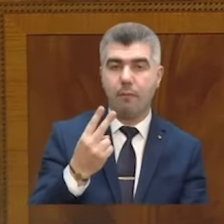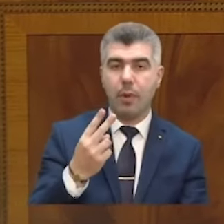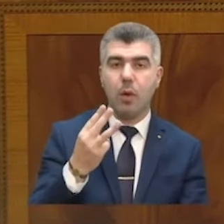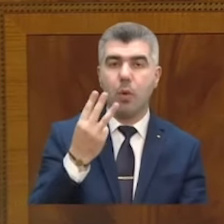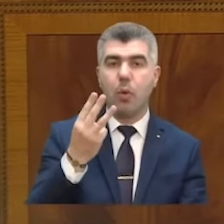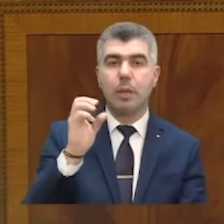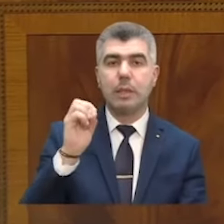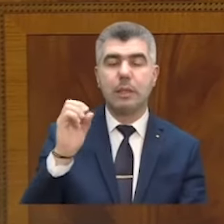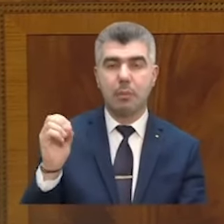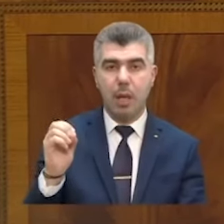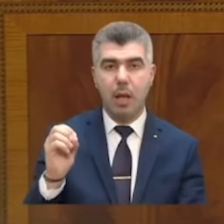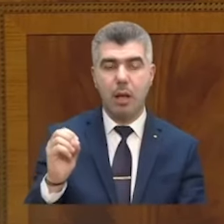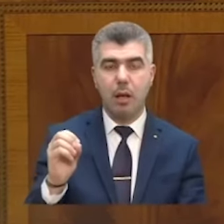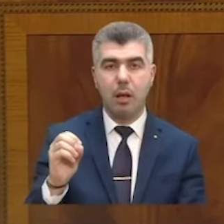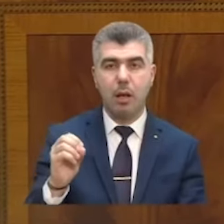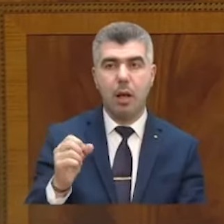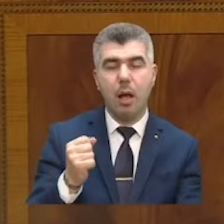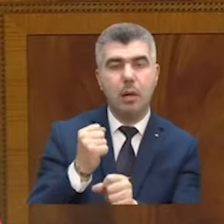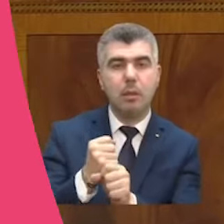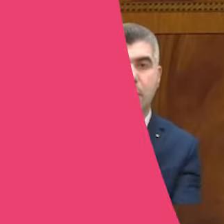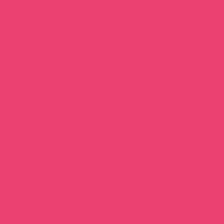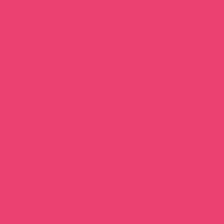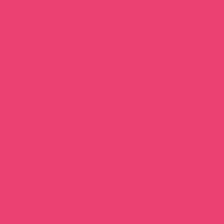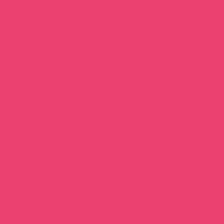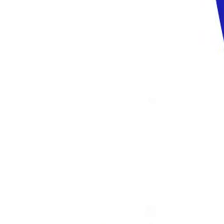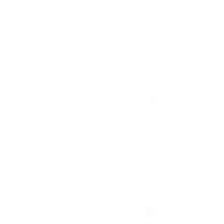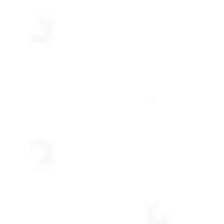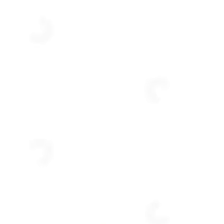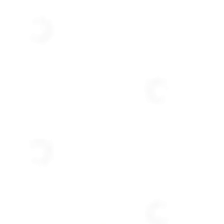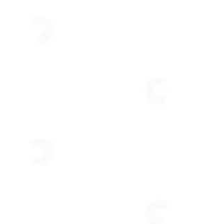2,300 منصب شغل عالي الكفاءة.